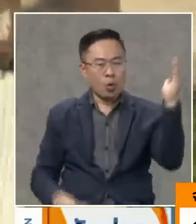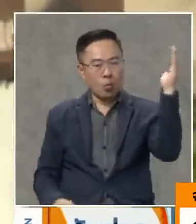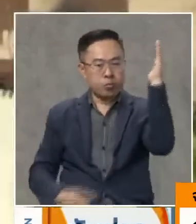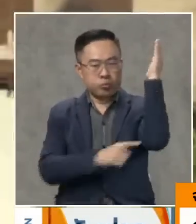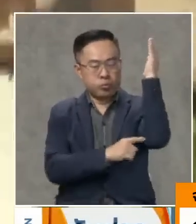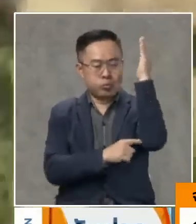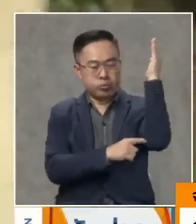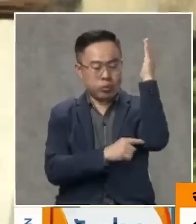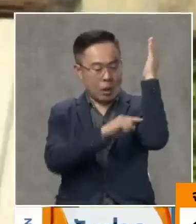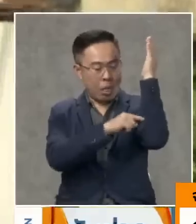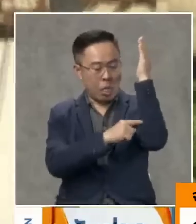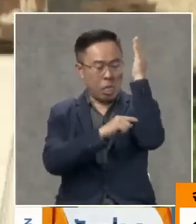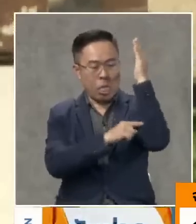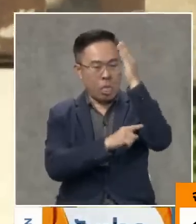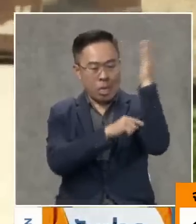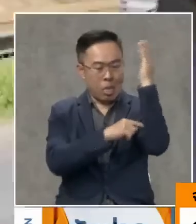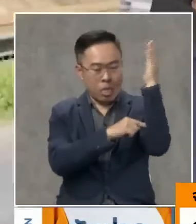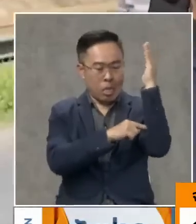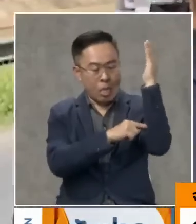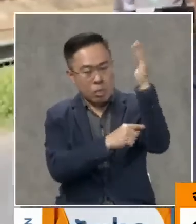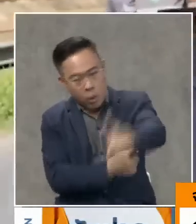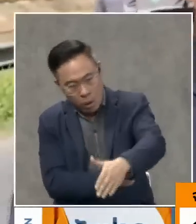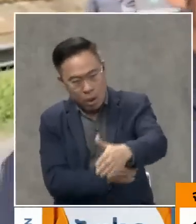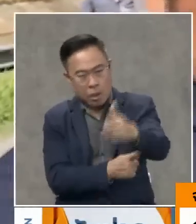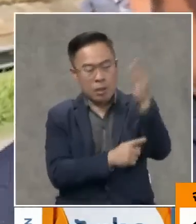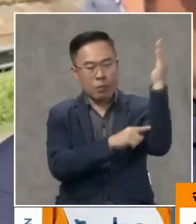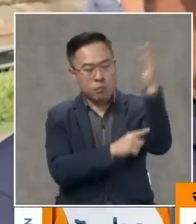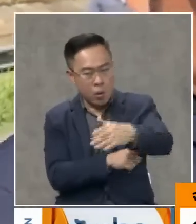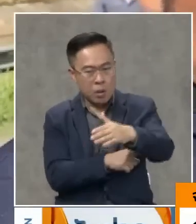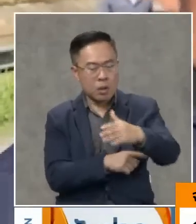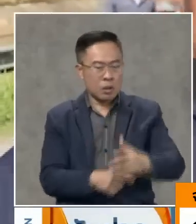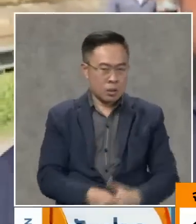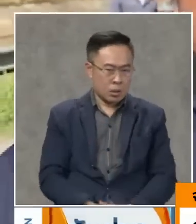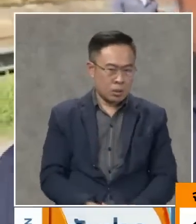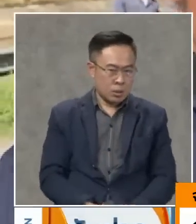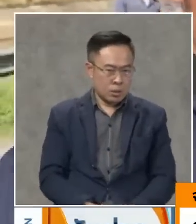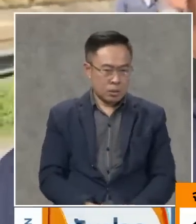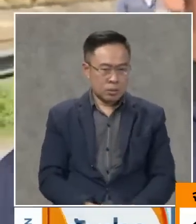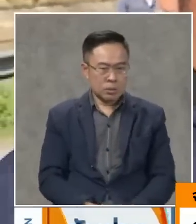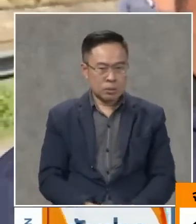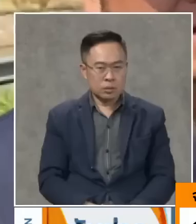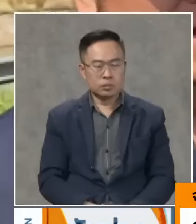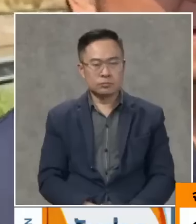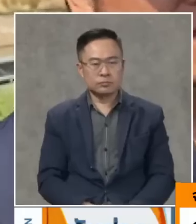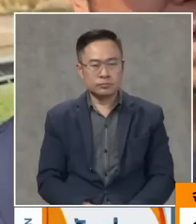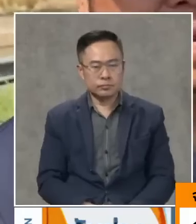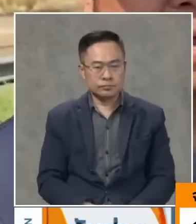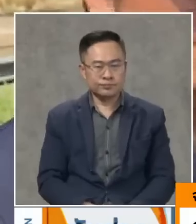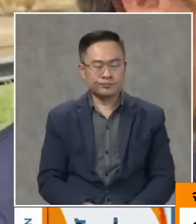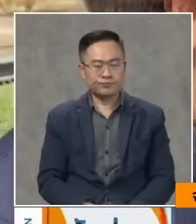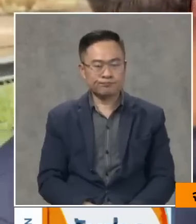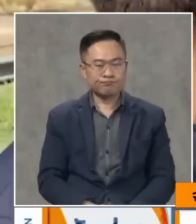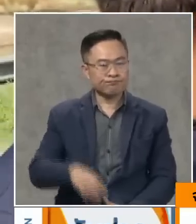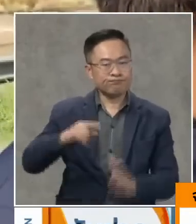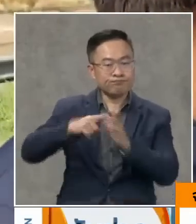สายสื่อสารด้วยสุดท้ายก็ดึงเสาไฟโค่นล้มระเนระนาดตามภาพที่เห็นนี่แหละ นะครับสาเหตุคาด